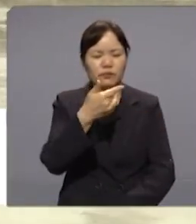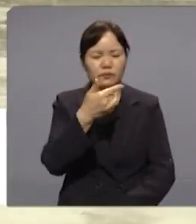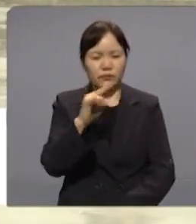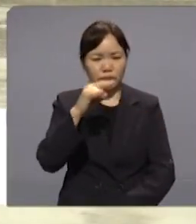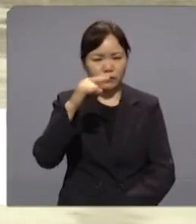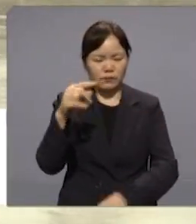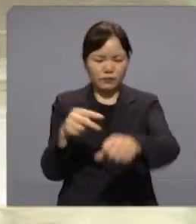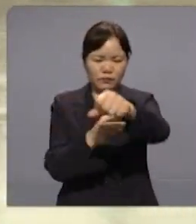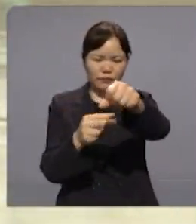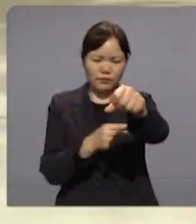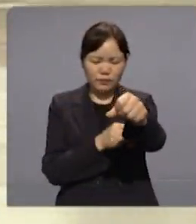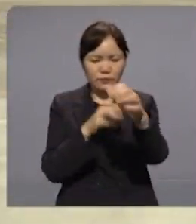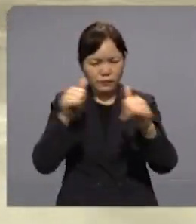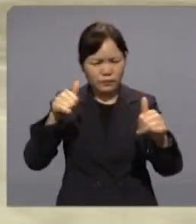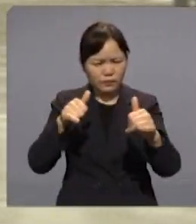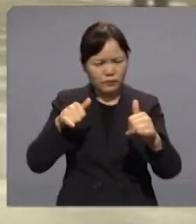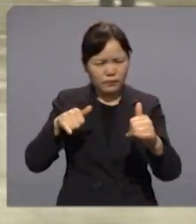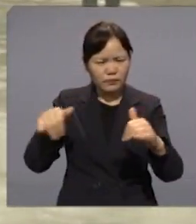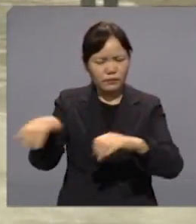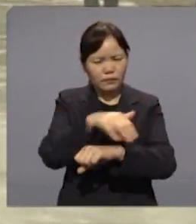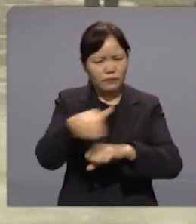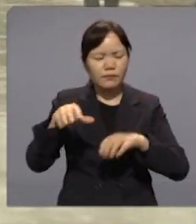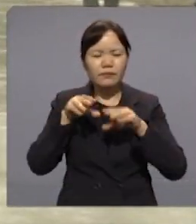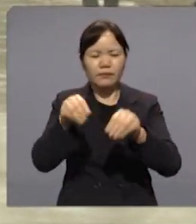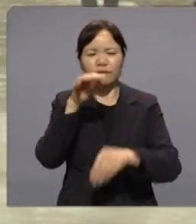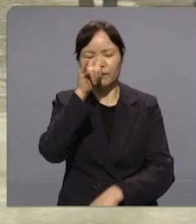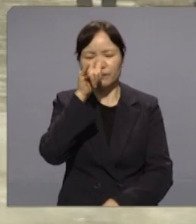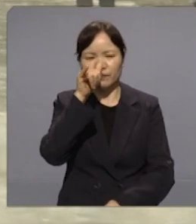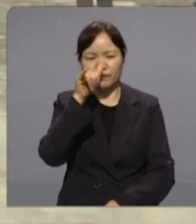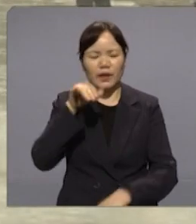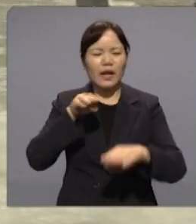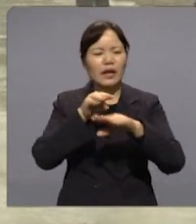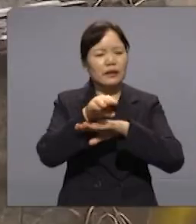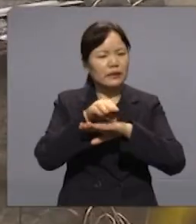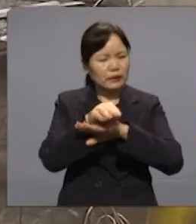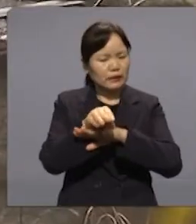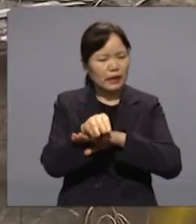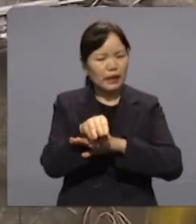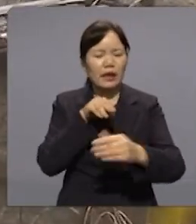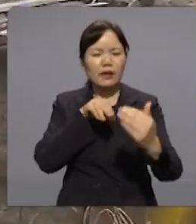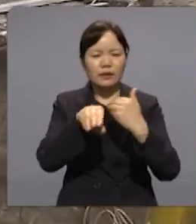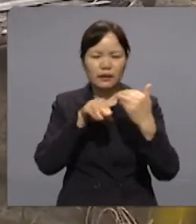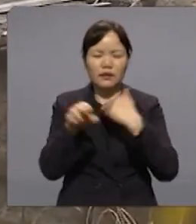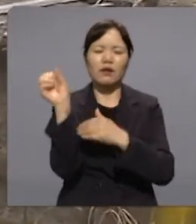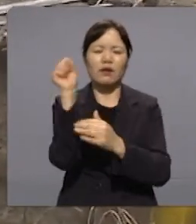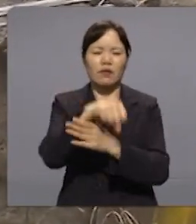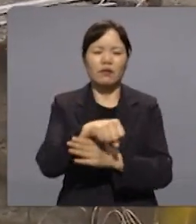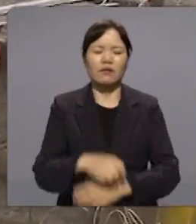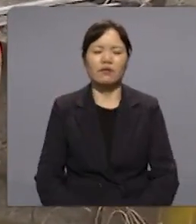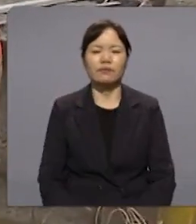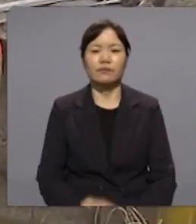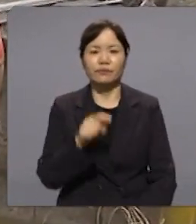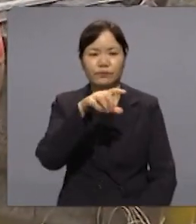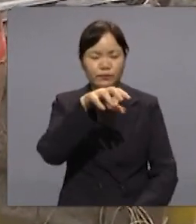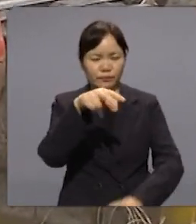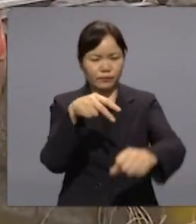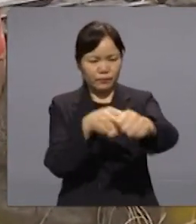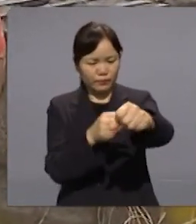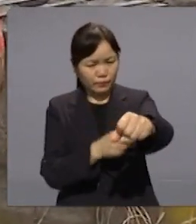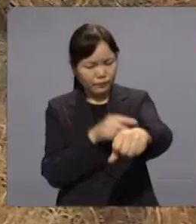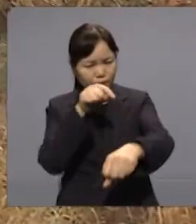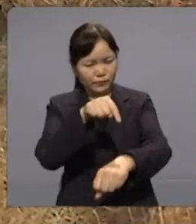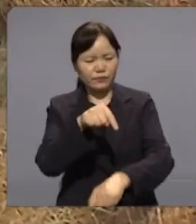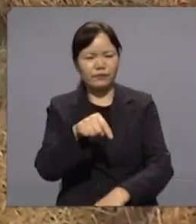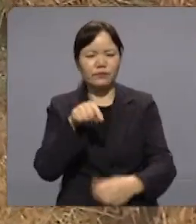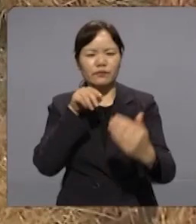통행을 통제하고 있습니다. 순회교는 차량 통행은 허용됩니다. 이곳 역시 통행로